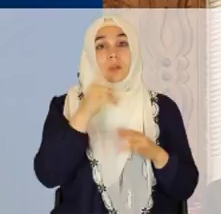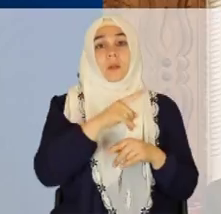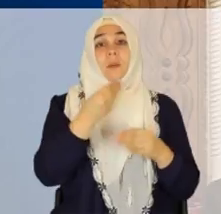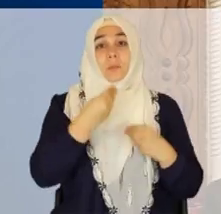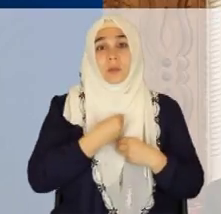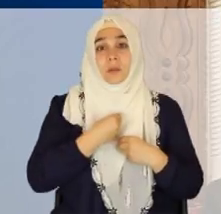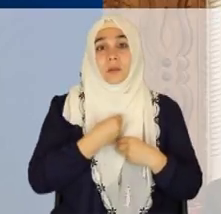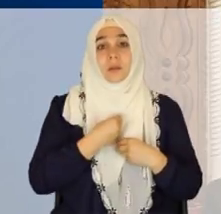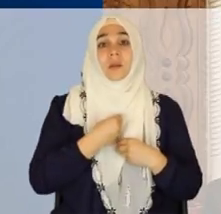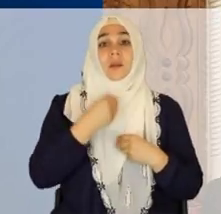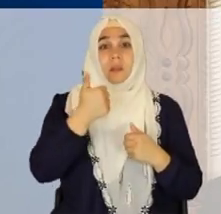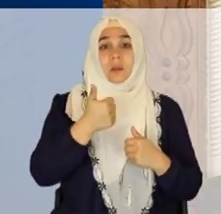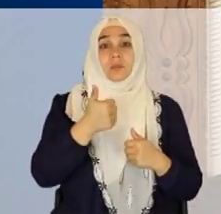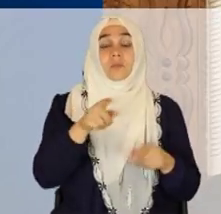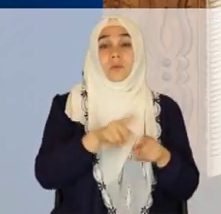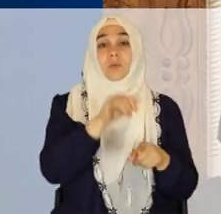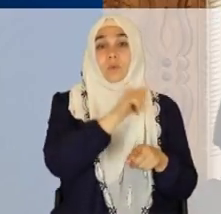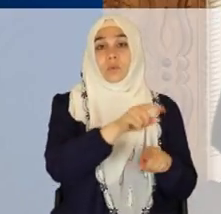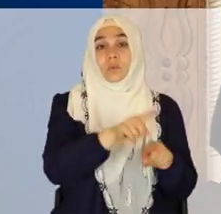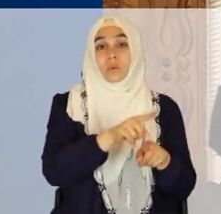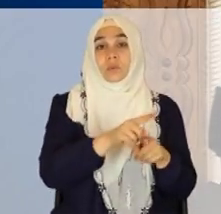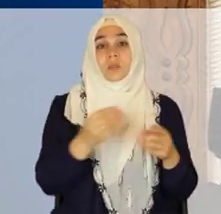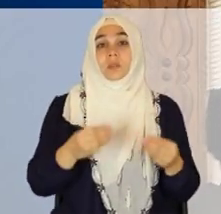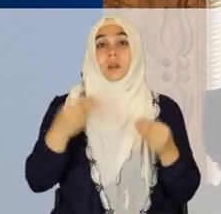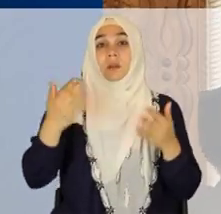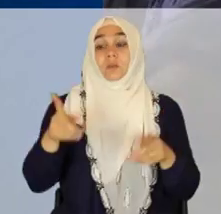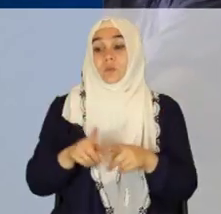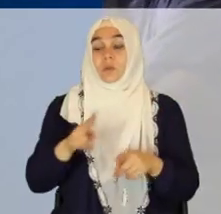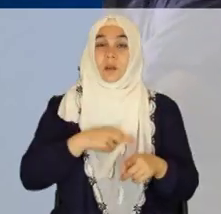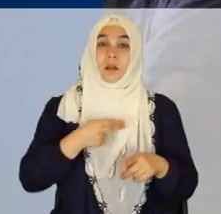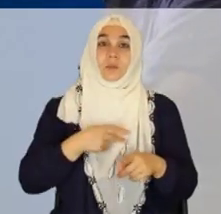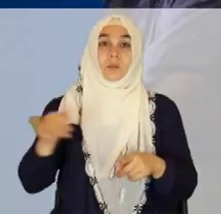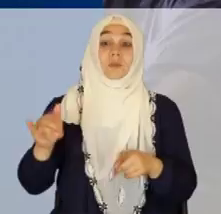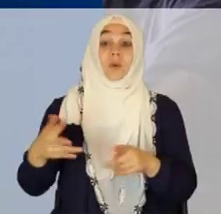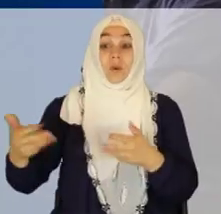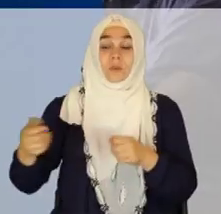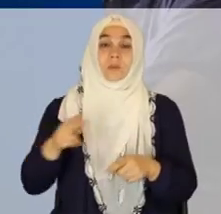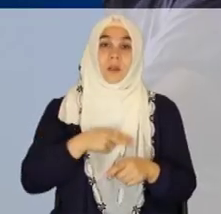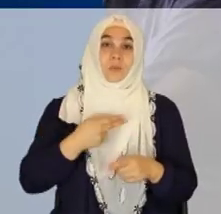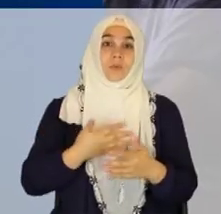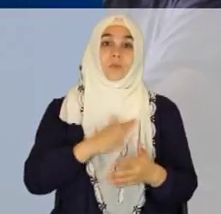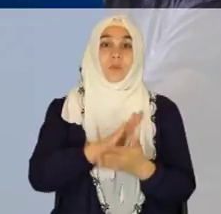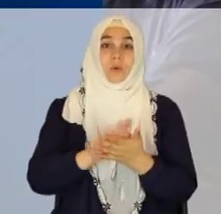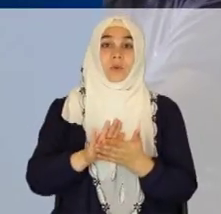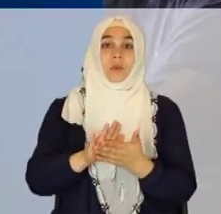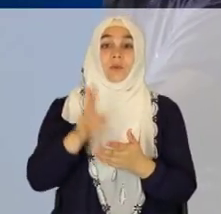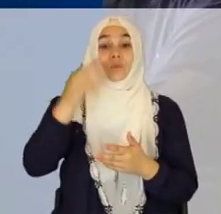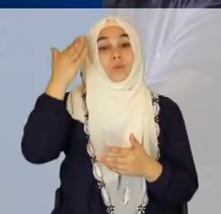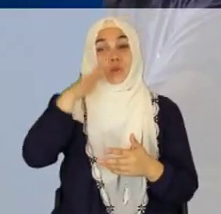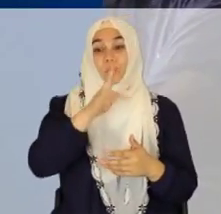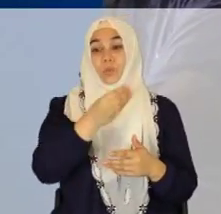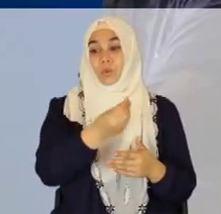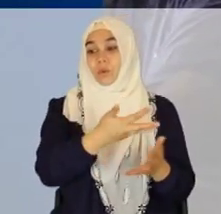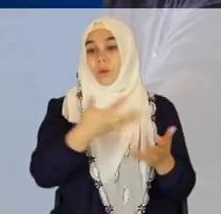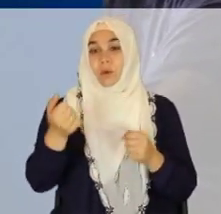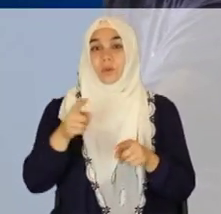Duo qilsin. Va uni ham zakot qalbini poklaydi. Qanaqa poklaydi? Qanaqa birovni pulini olyapti, qanaqa qilib